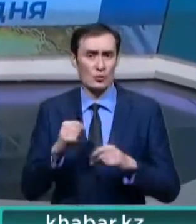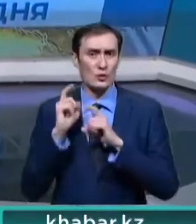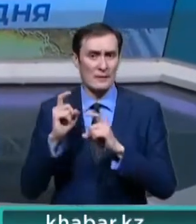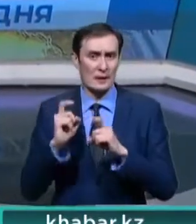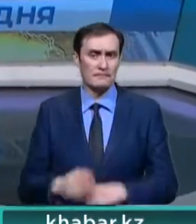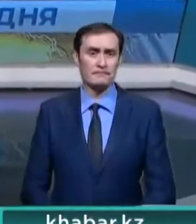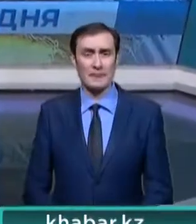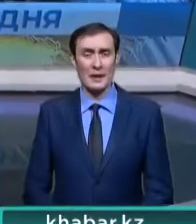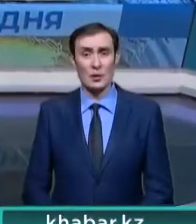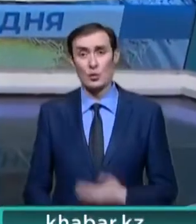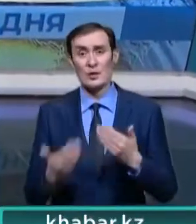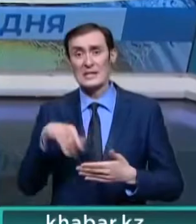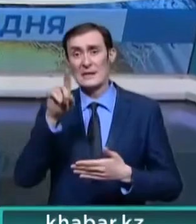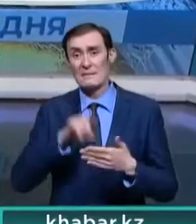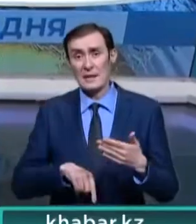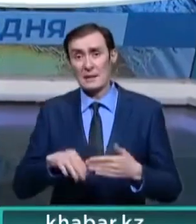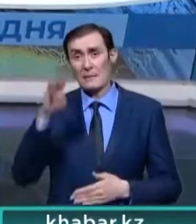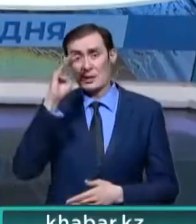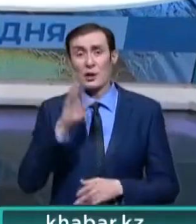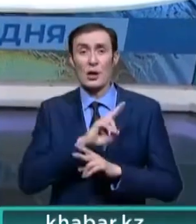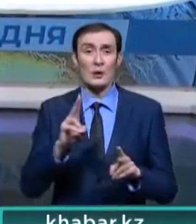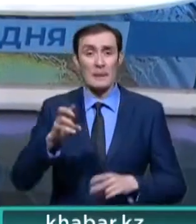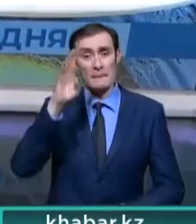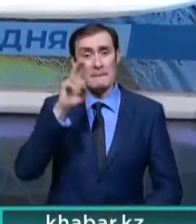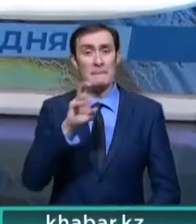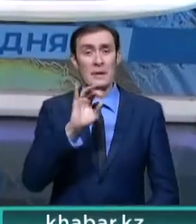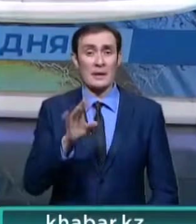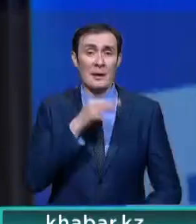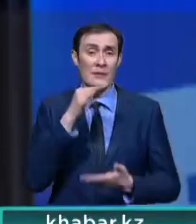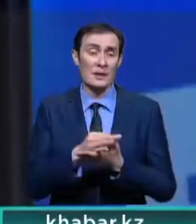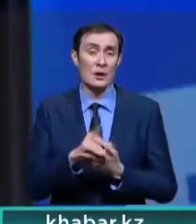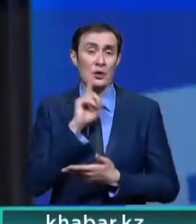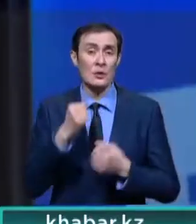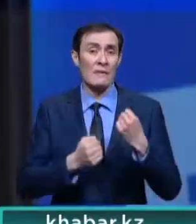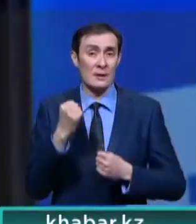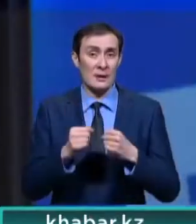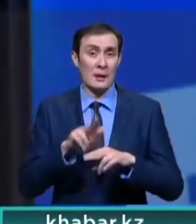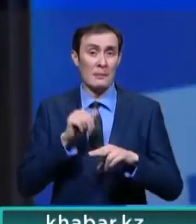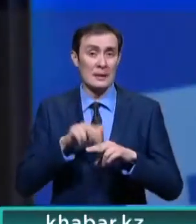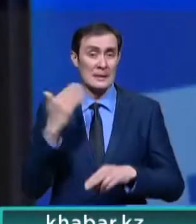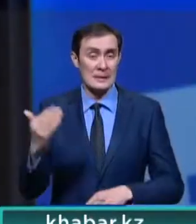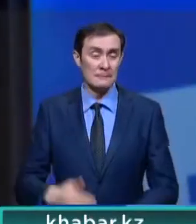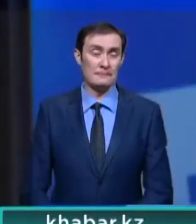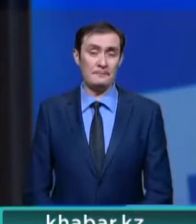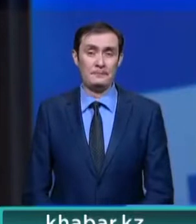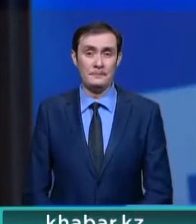ну если верить словам мальчишек то некий берег именно так ответили юные водители полицейским